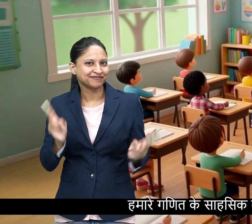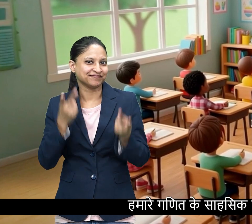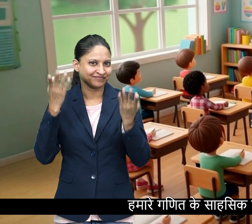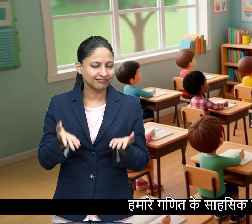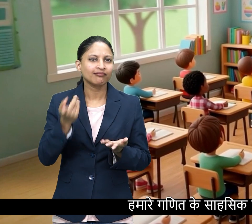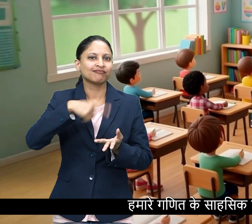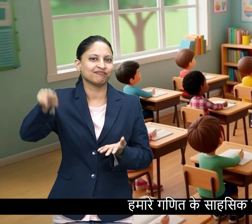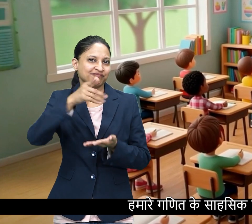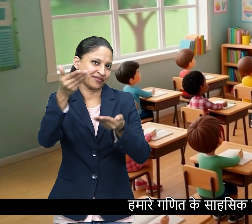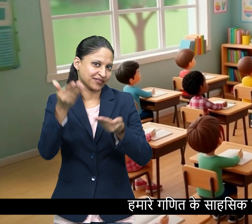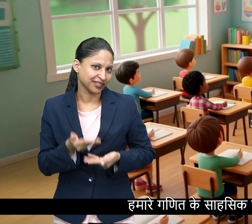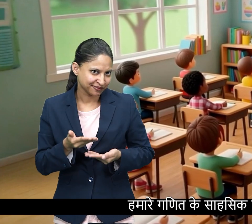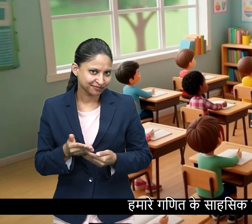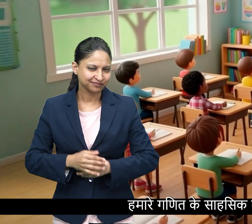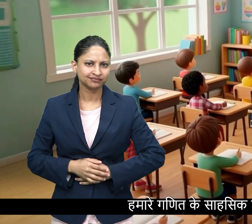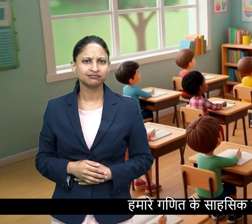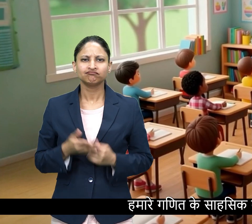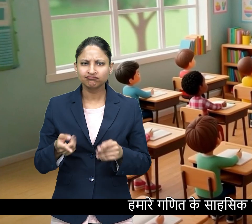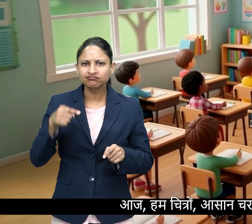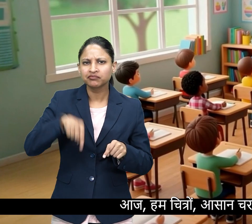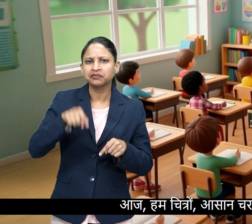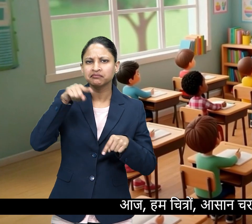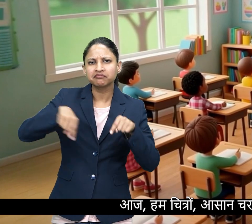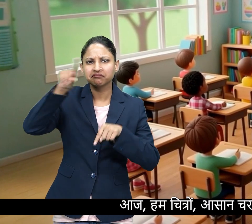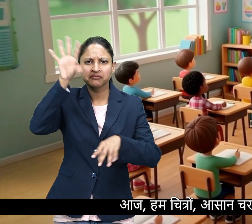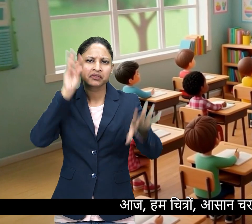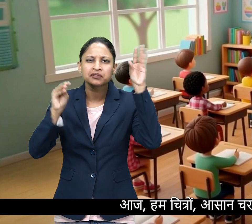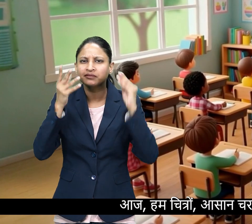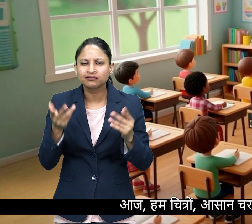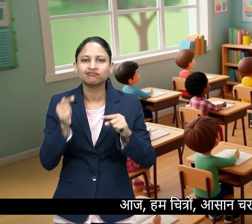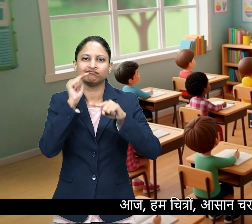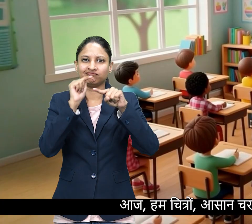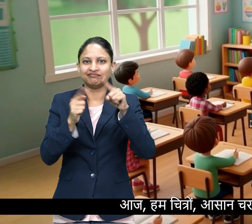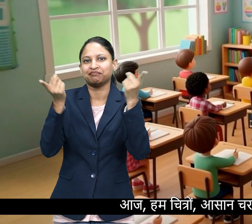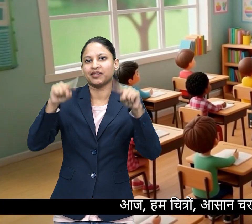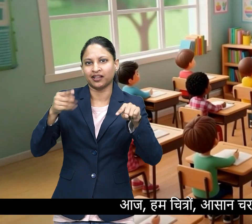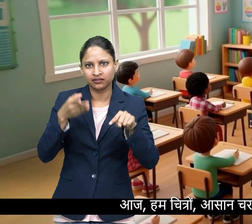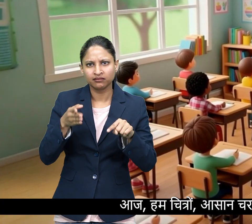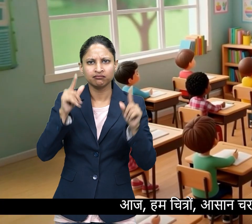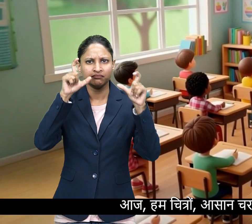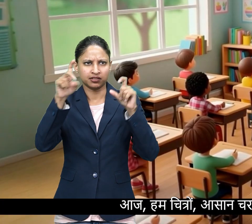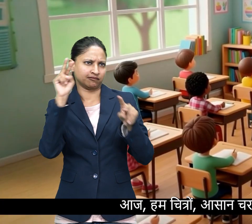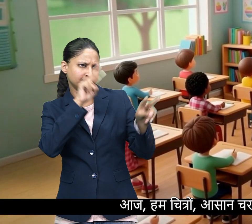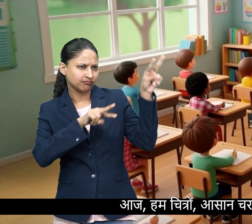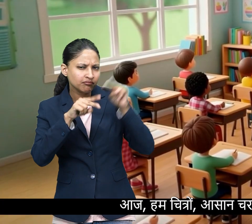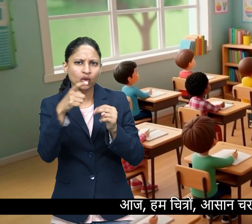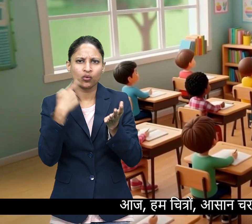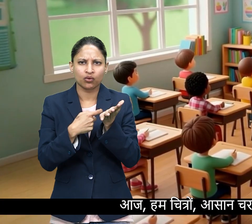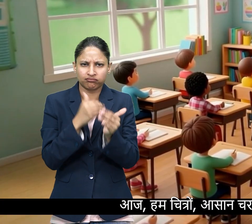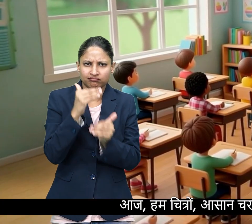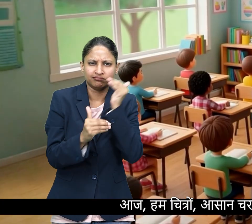हमारे गणित के साहसिक कार्य में आपका स्वागत है। आज हम चित्रों, आसान चरणों और वास्तविक जीवन के